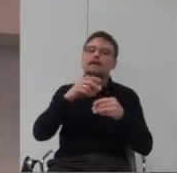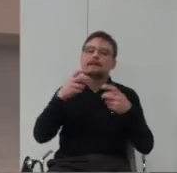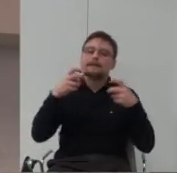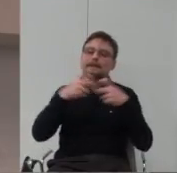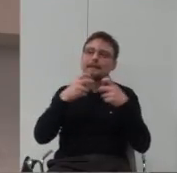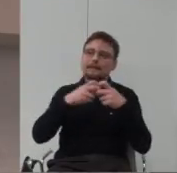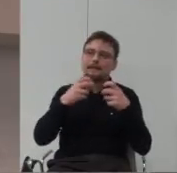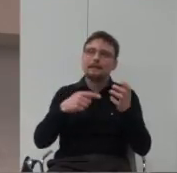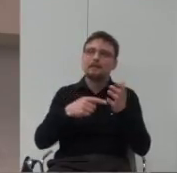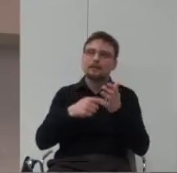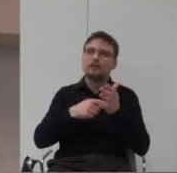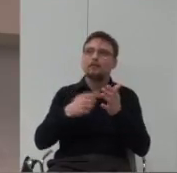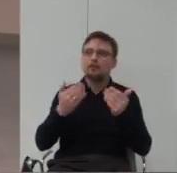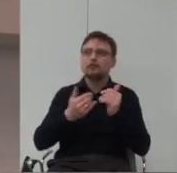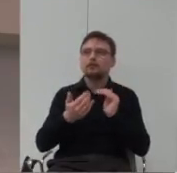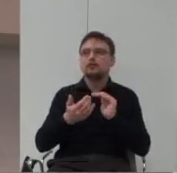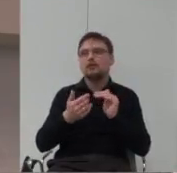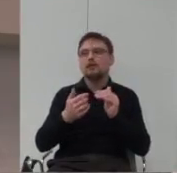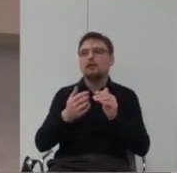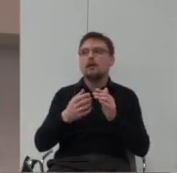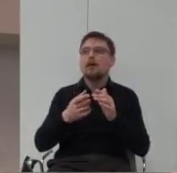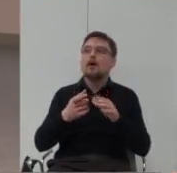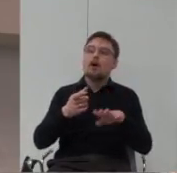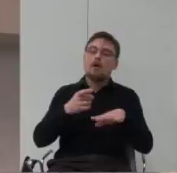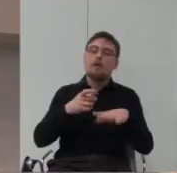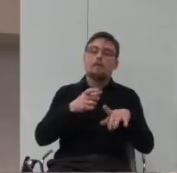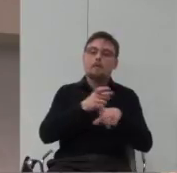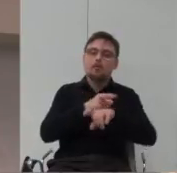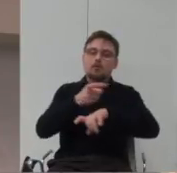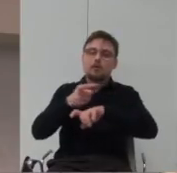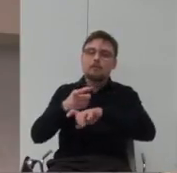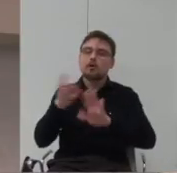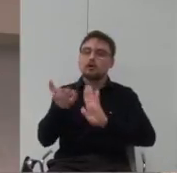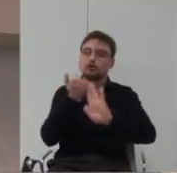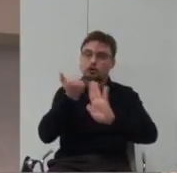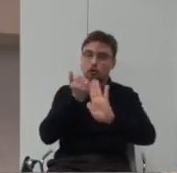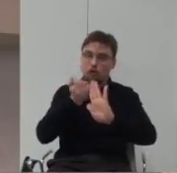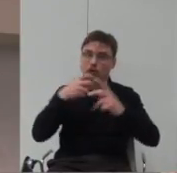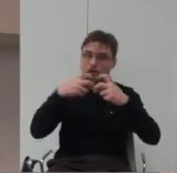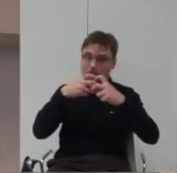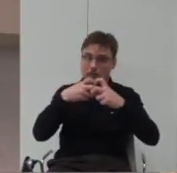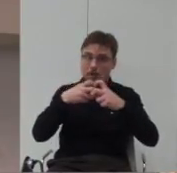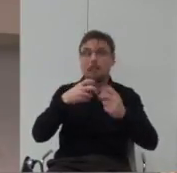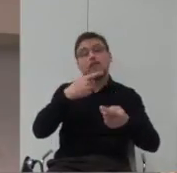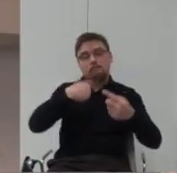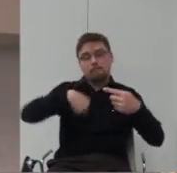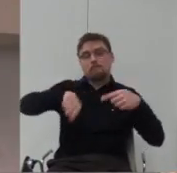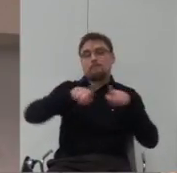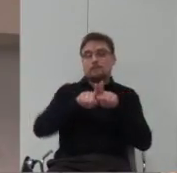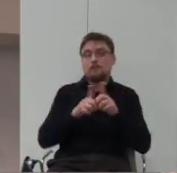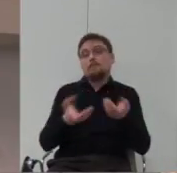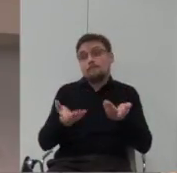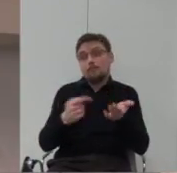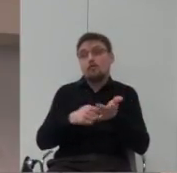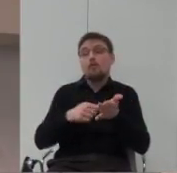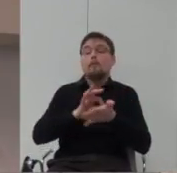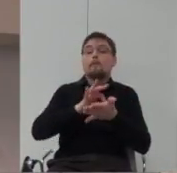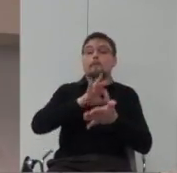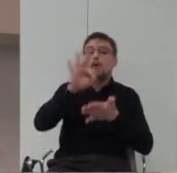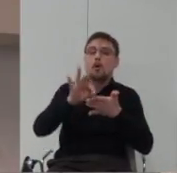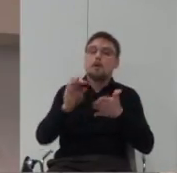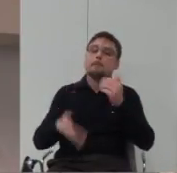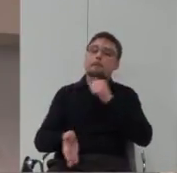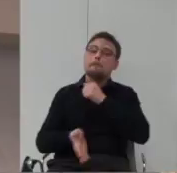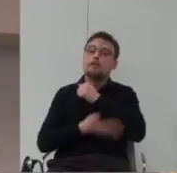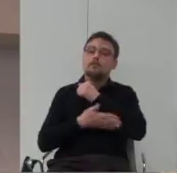jakoś też dostępny w internecie jako budynki do ściągnięcia, po prostu do naśladowania,